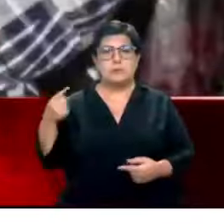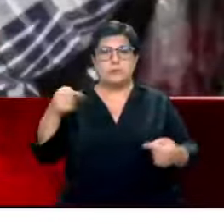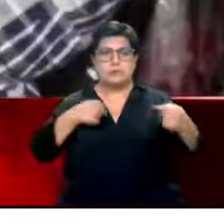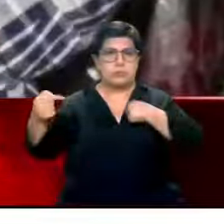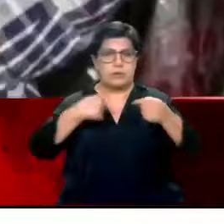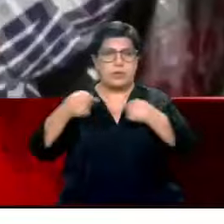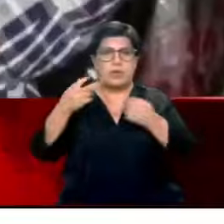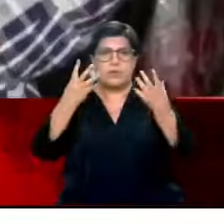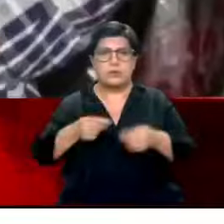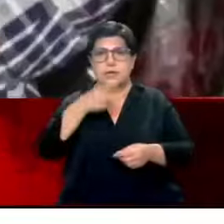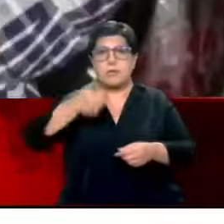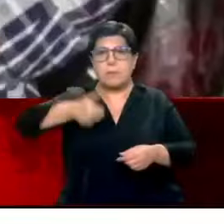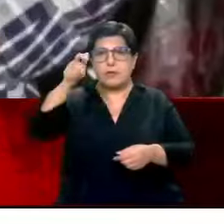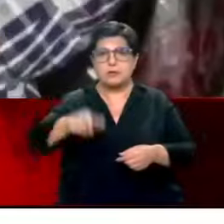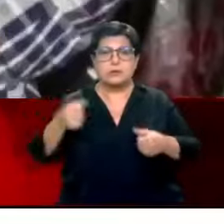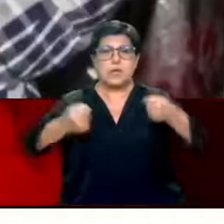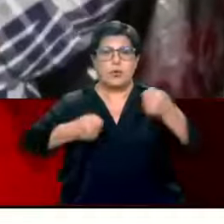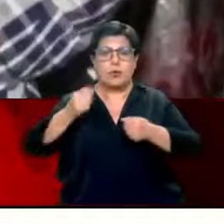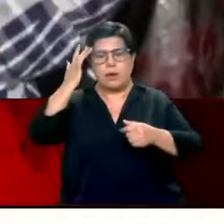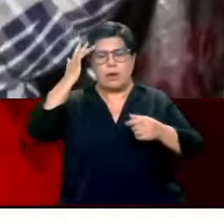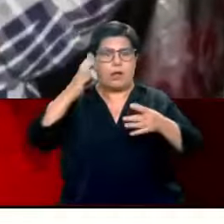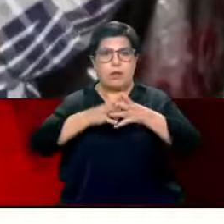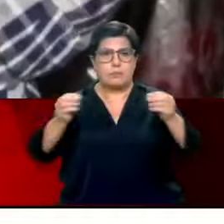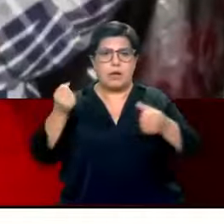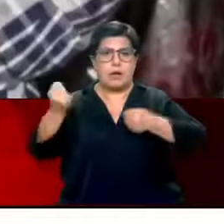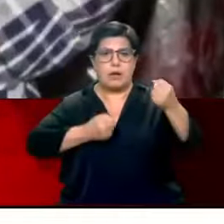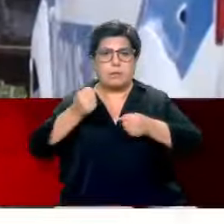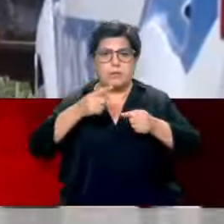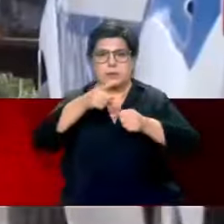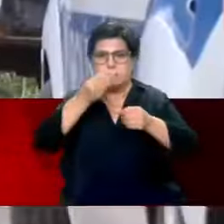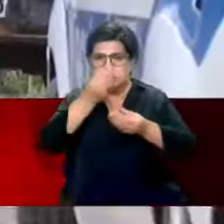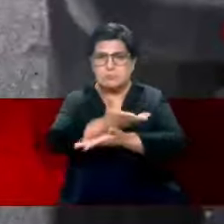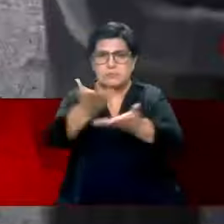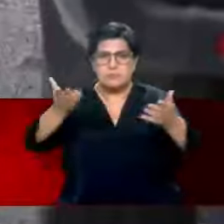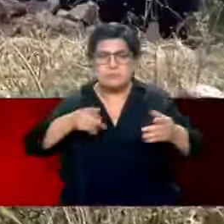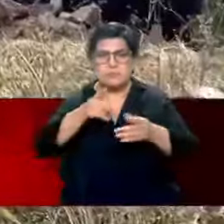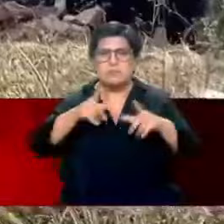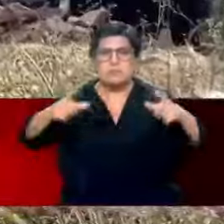Kurşunların hedefi olan eski başkan, direksiyon hakimiyetini kaybedip arabasıyla tarlaya girdi.